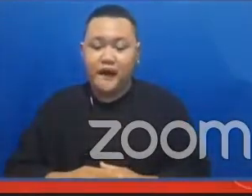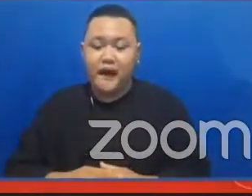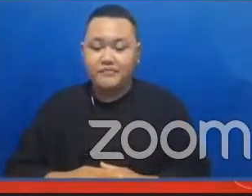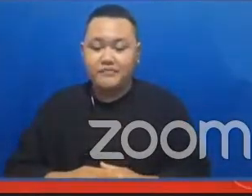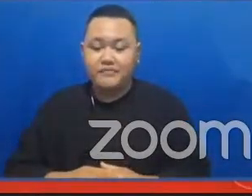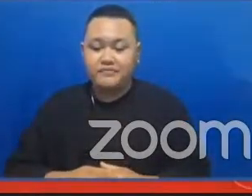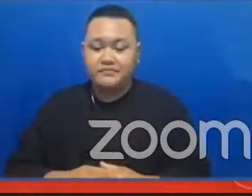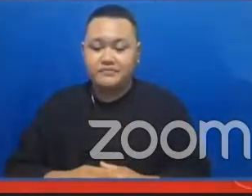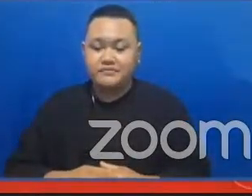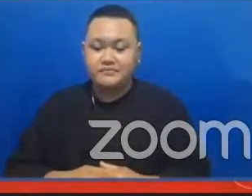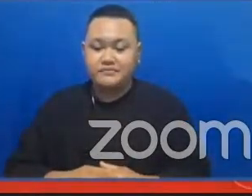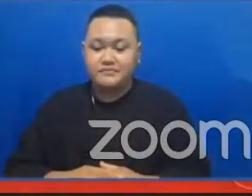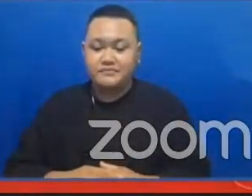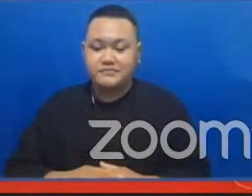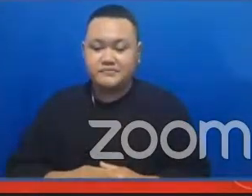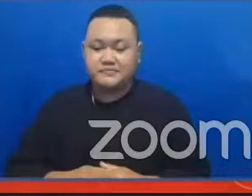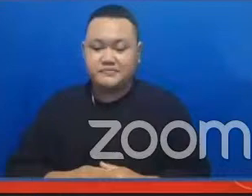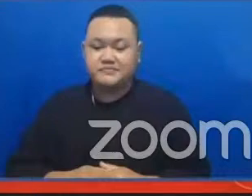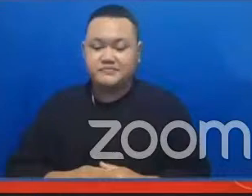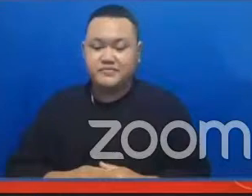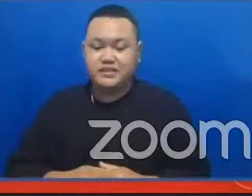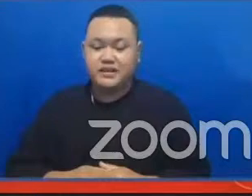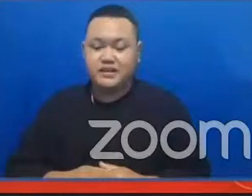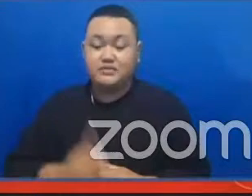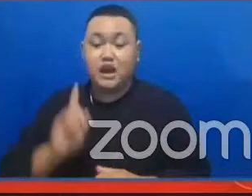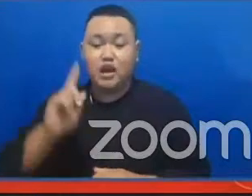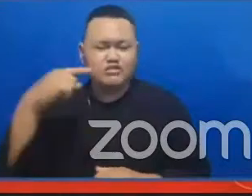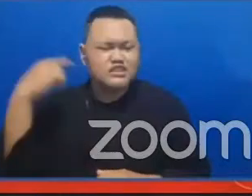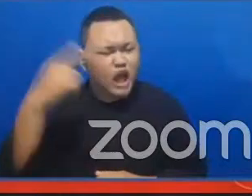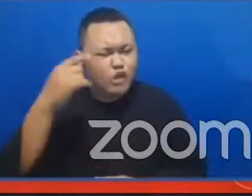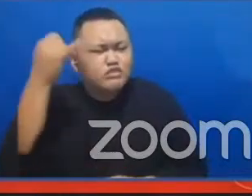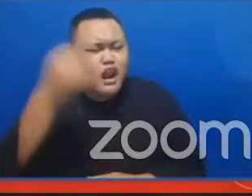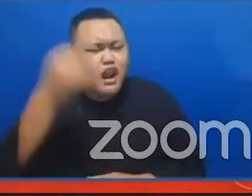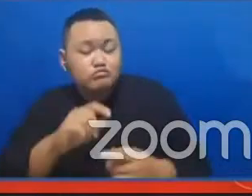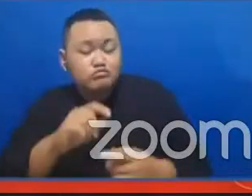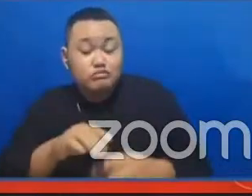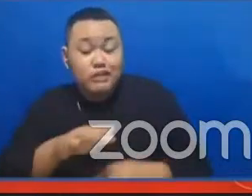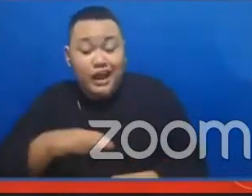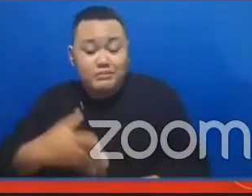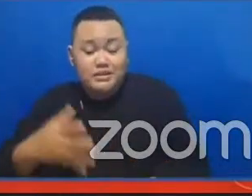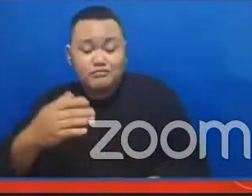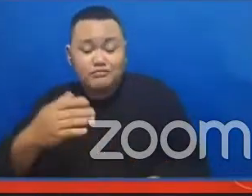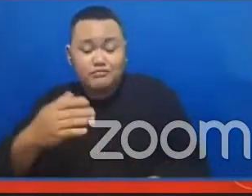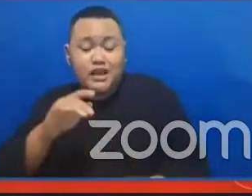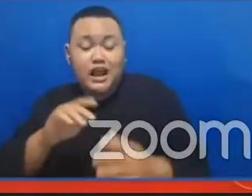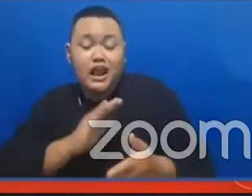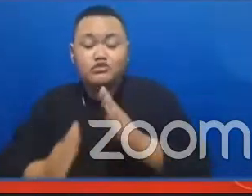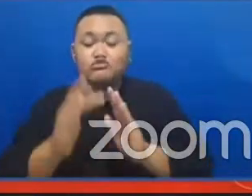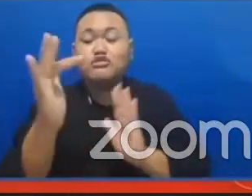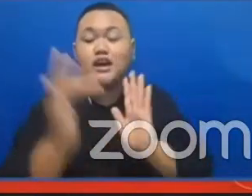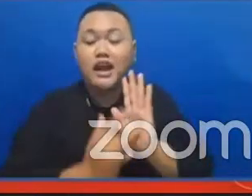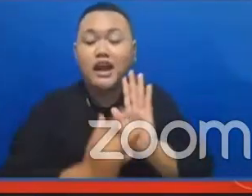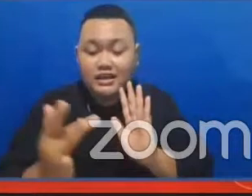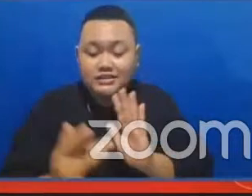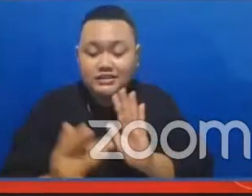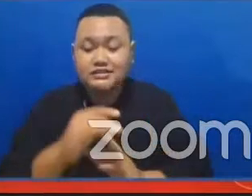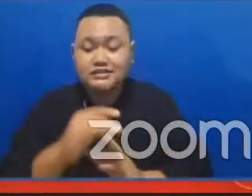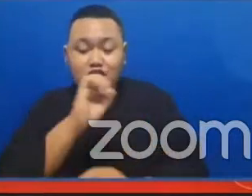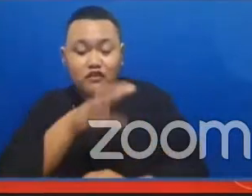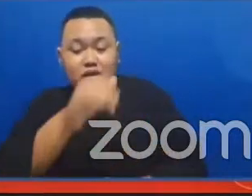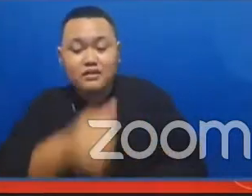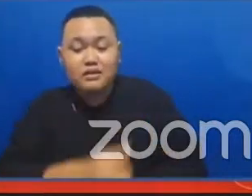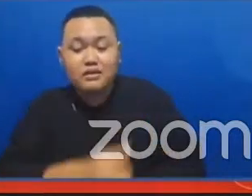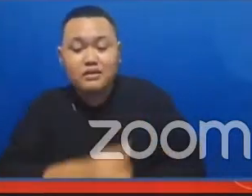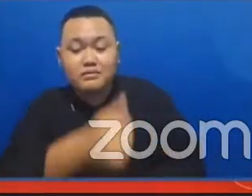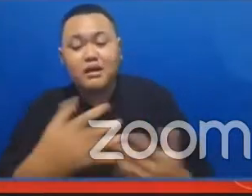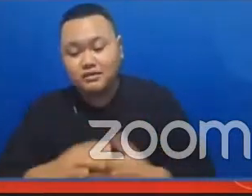tinggal klik, tampilkan jawaban benar. Nah, jawaban benarnya apa? Seperti itu Bapak-Ibu tinggal. Bapak-Ibu nanti